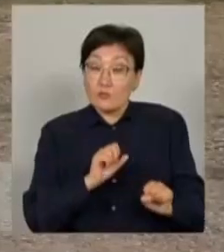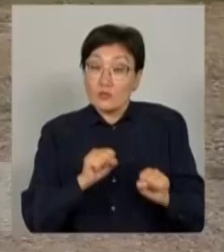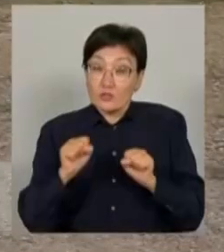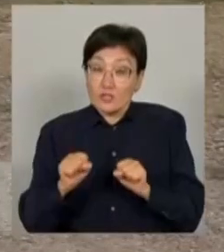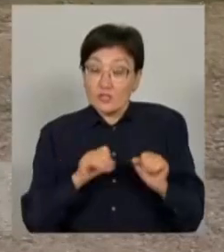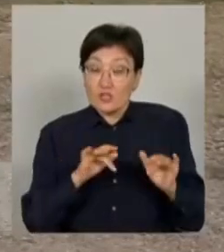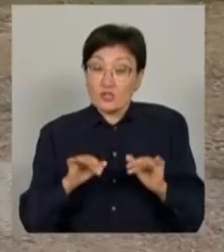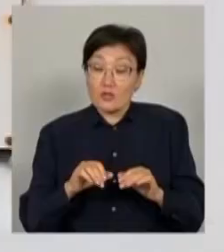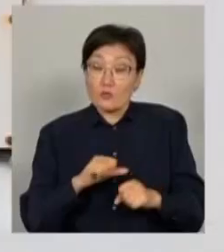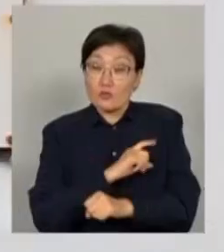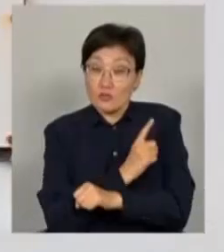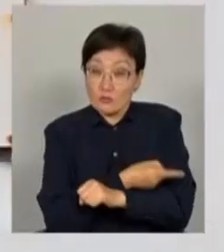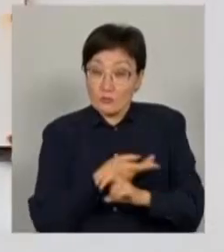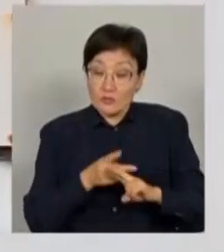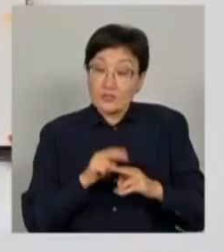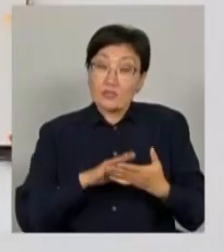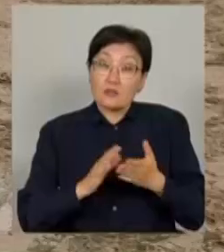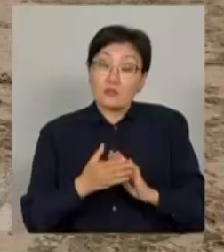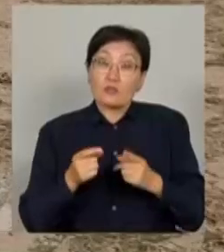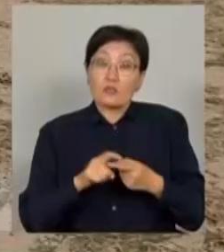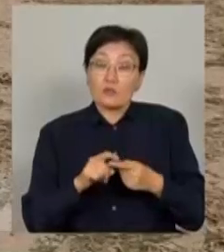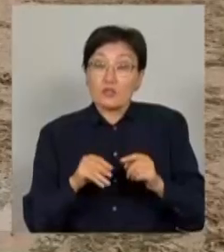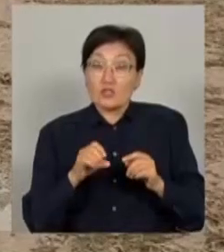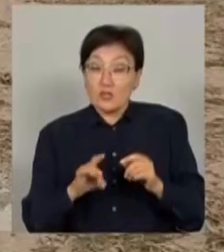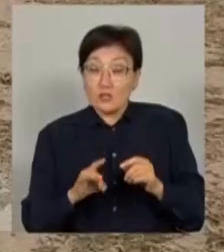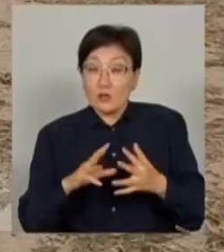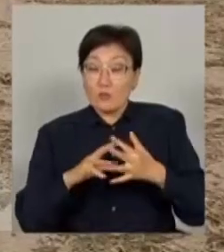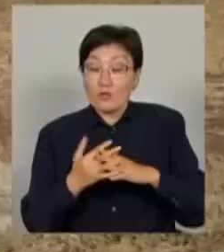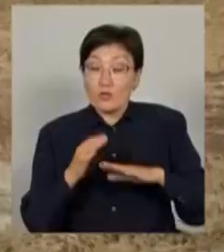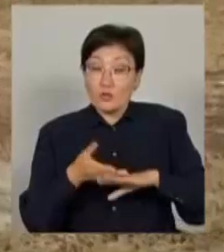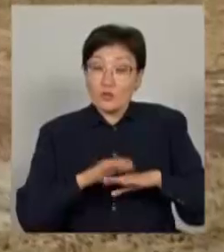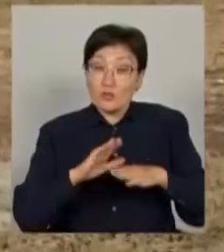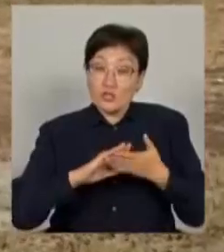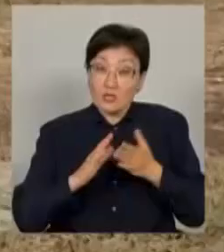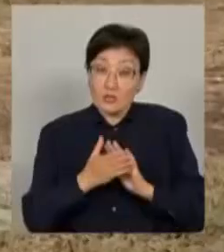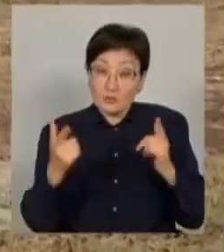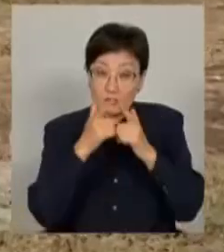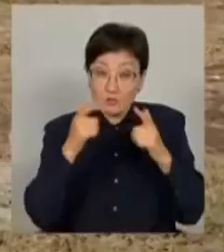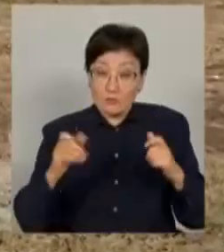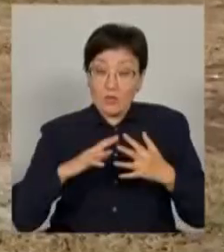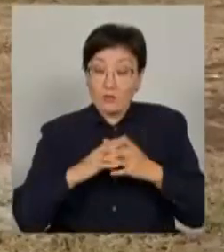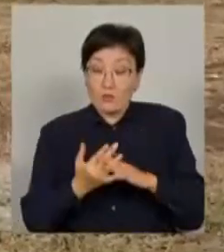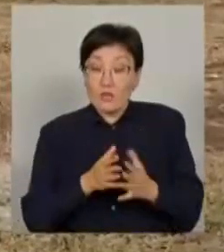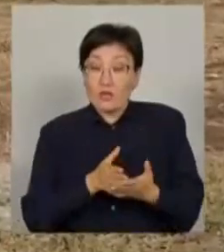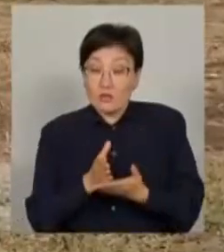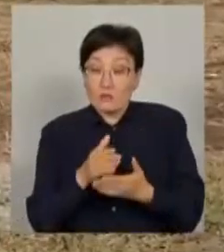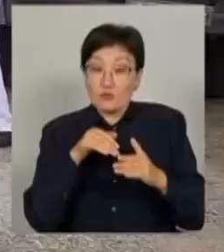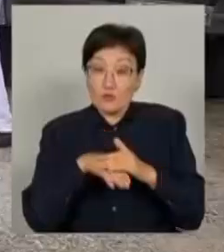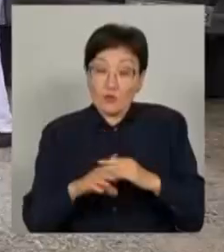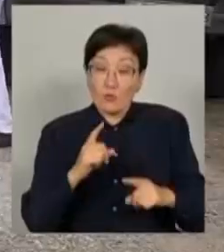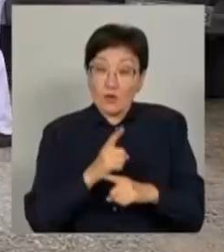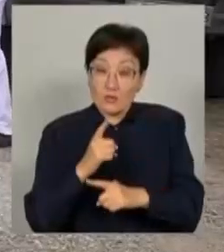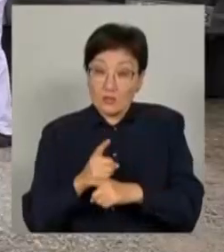шаралары күшейтілген. Күні кеше осы жағдайға байланысты Жетішар ауылында төтенше жағдай жарияланып, ауылға кіріп шығуға уақытша шектеу